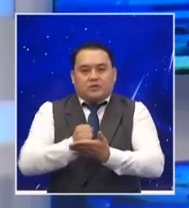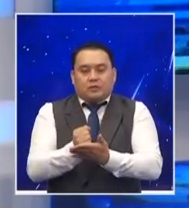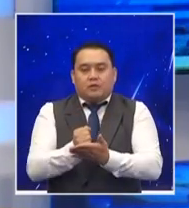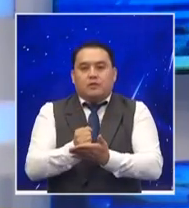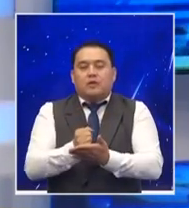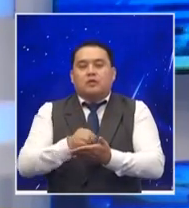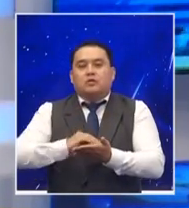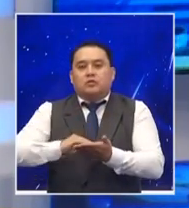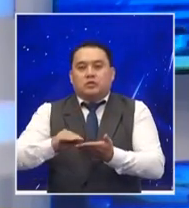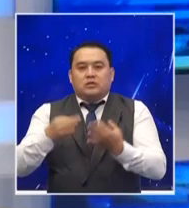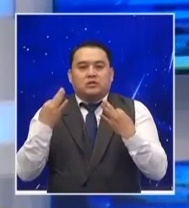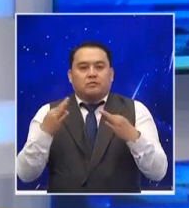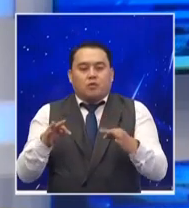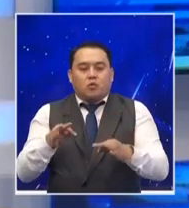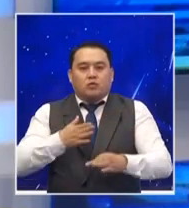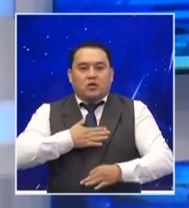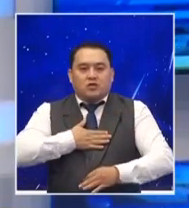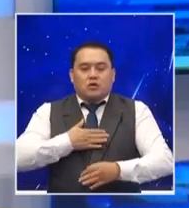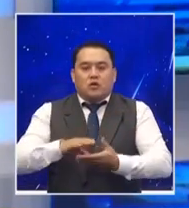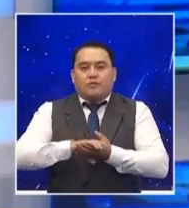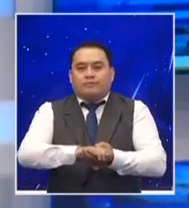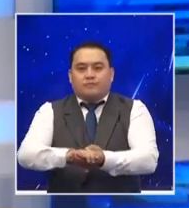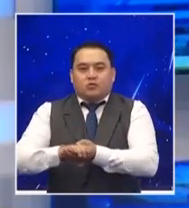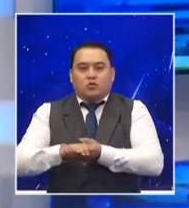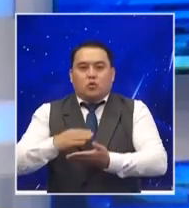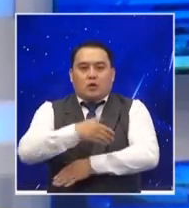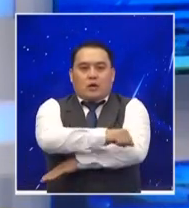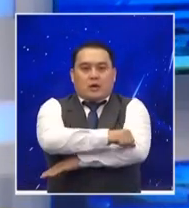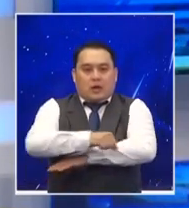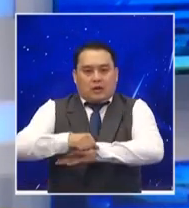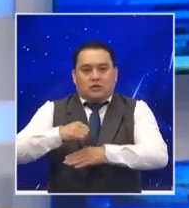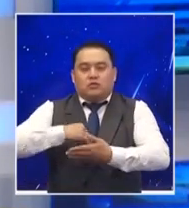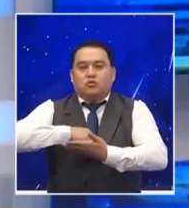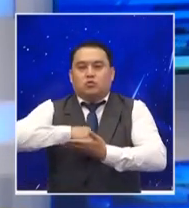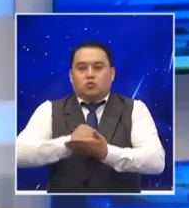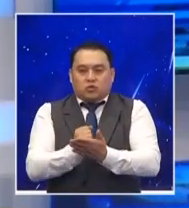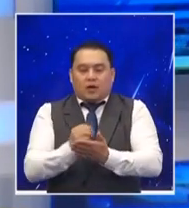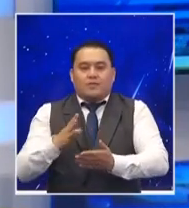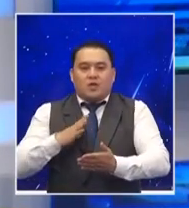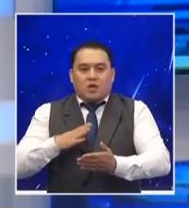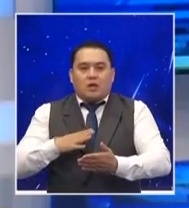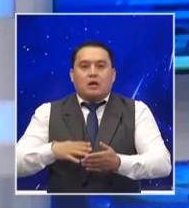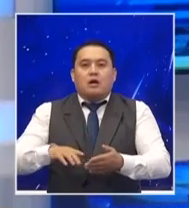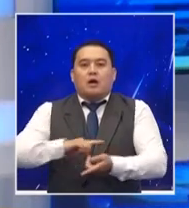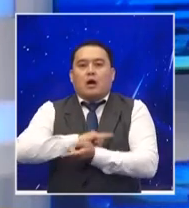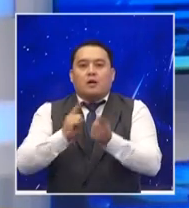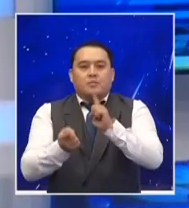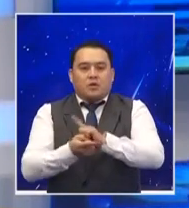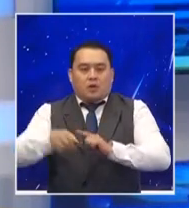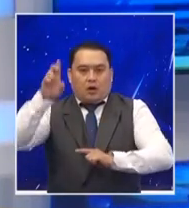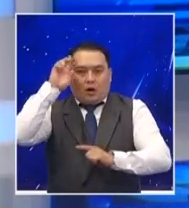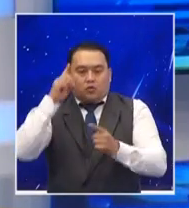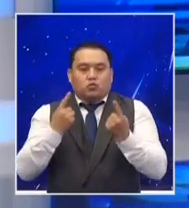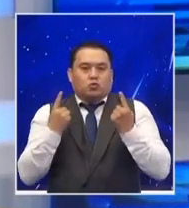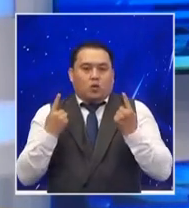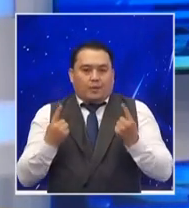жаздық. Елдігімізбен егемендігімізді нығайтып, шекарамызды бекіттік. Қазақстан әлем мойындаған іргел елге айналды. Тәуелсіздік